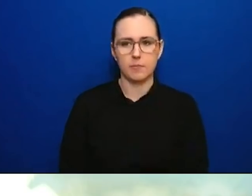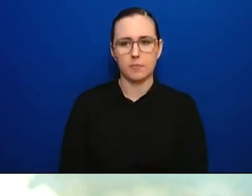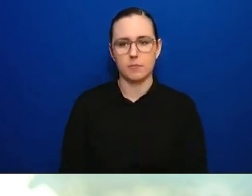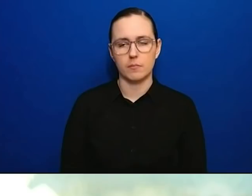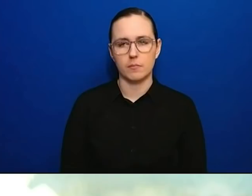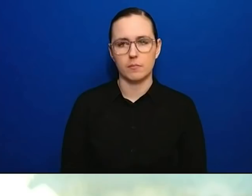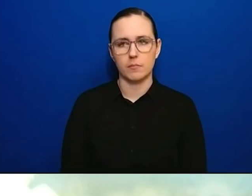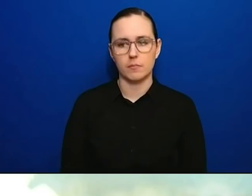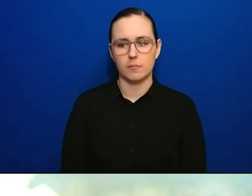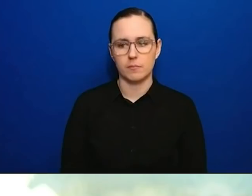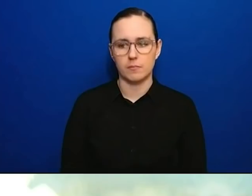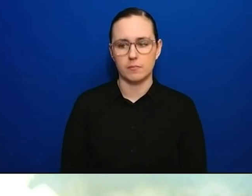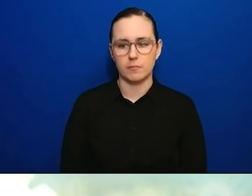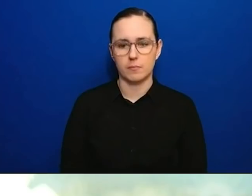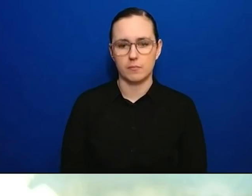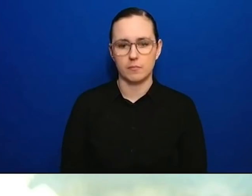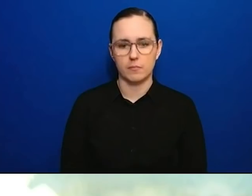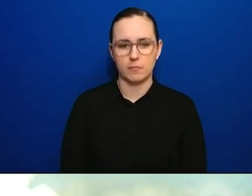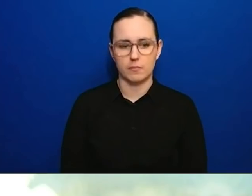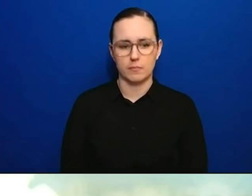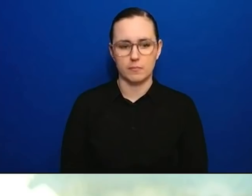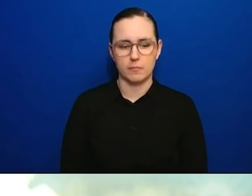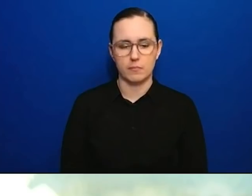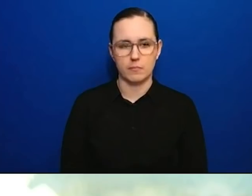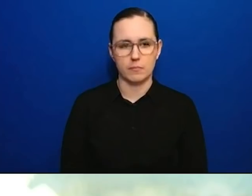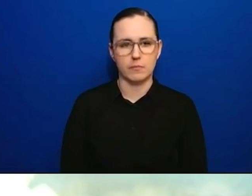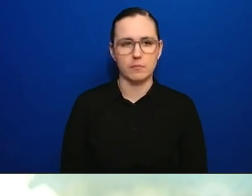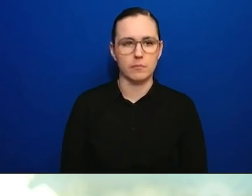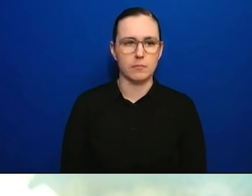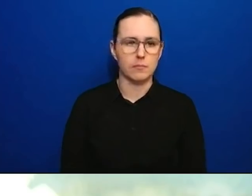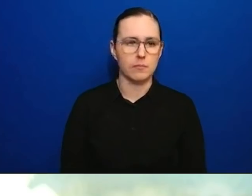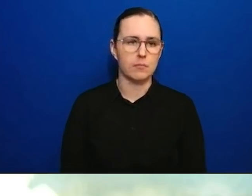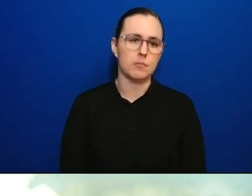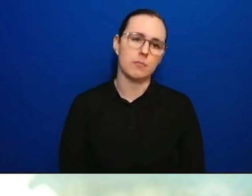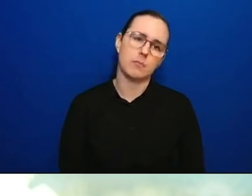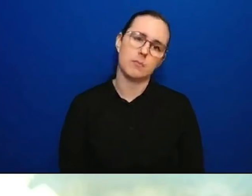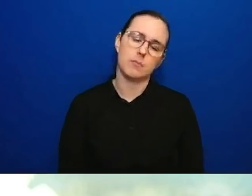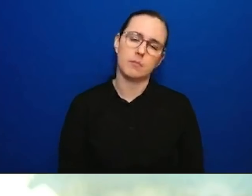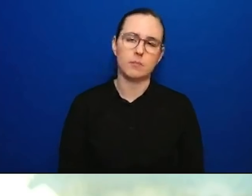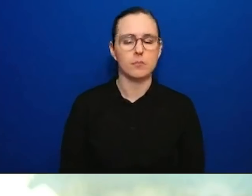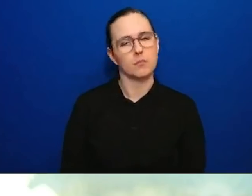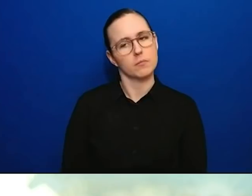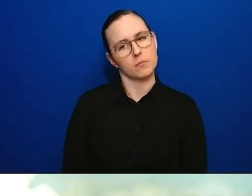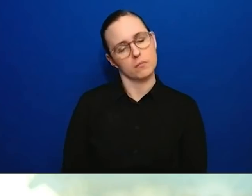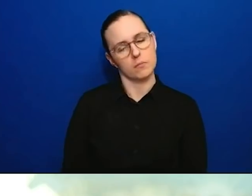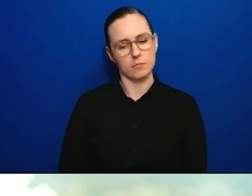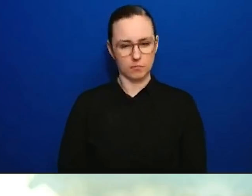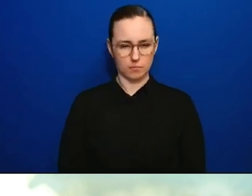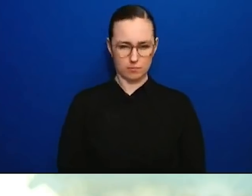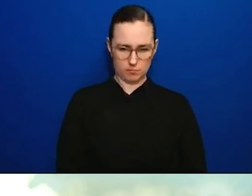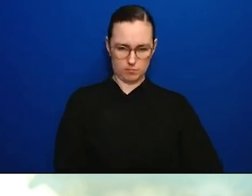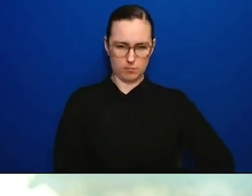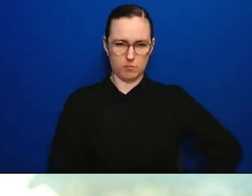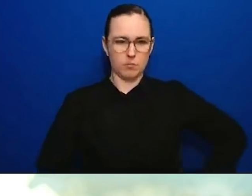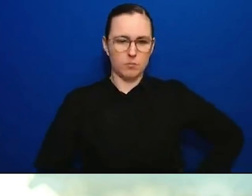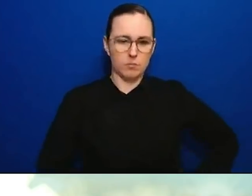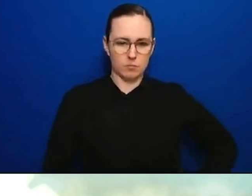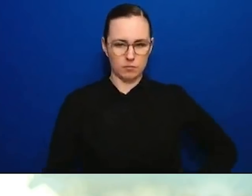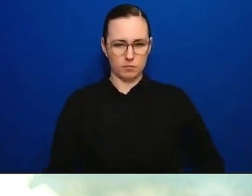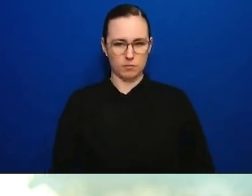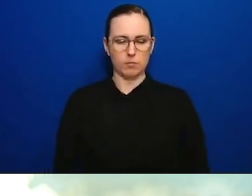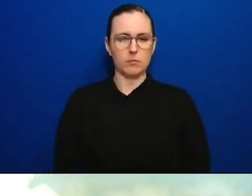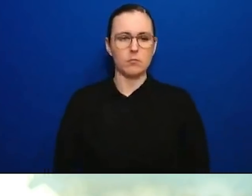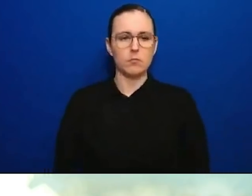près, ou à 40 en ce jour-ci, et un taux de positivité de 19